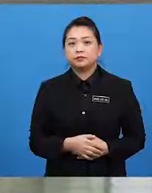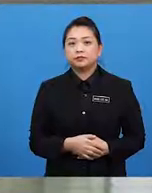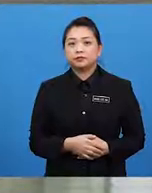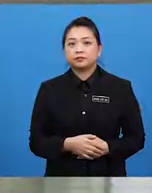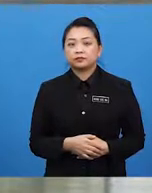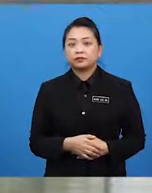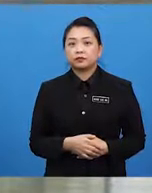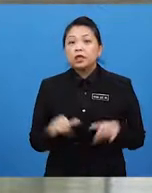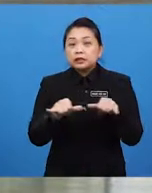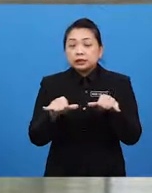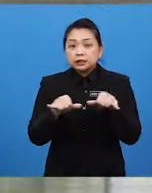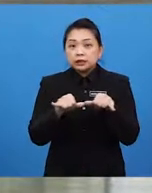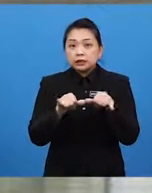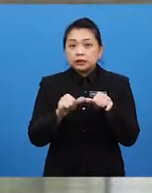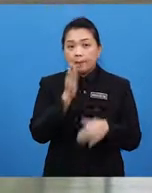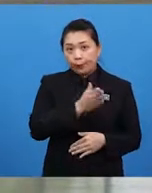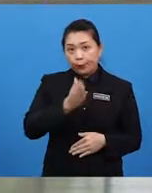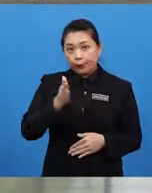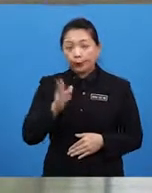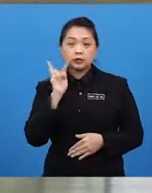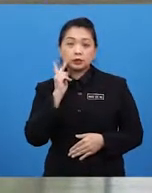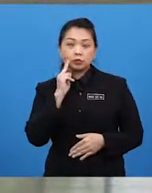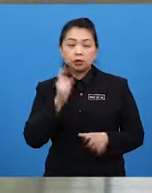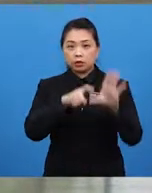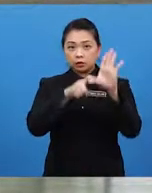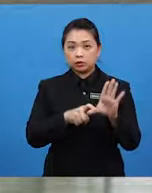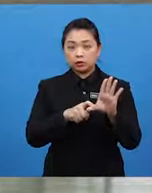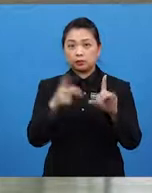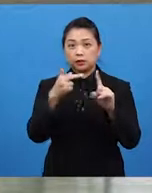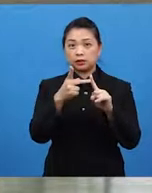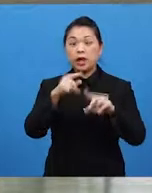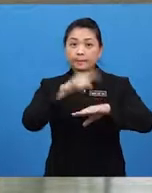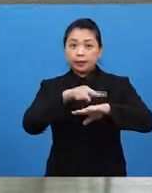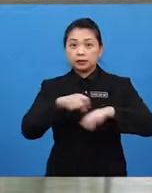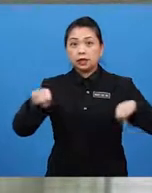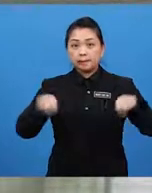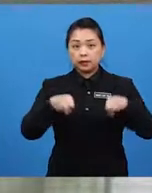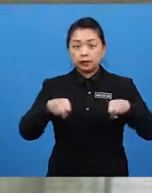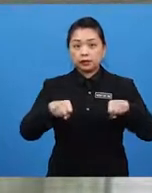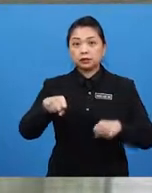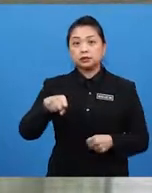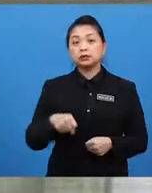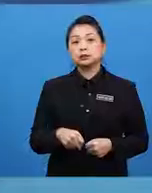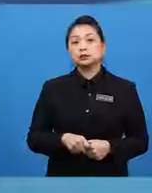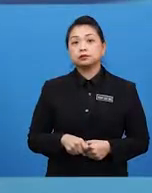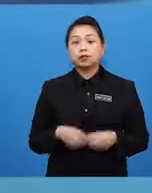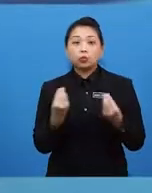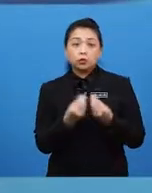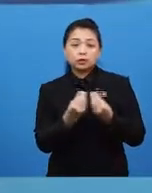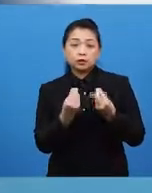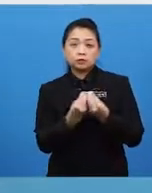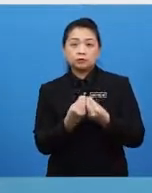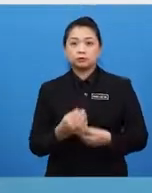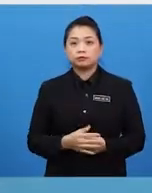Size of tongue in sayuran bergantung kepada Master memasak dan quantity sesuatu hidangan